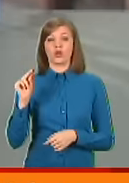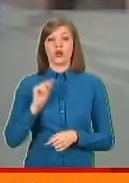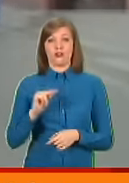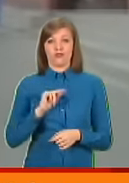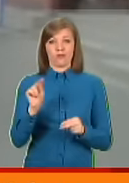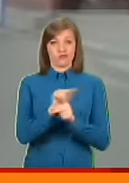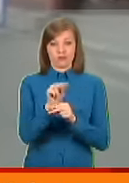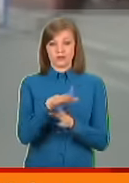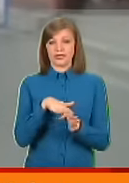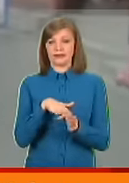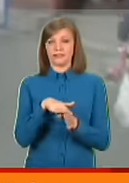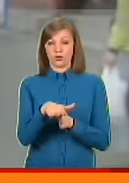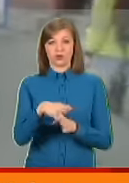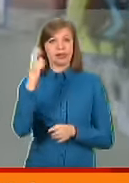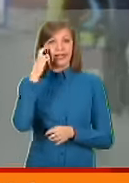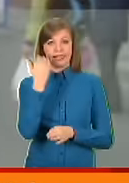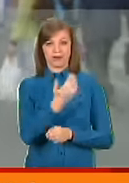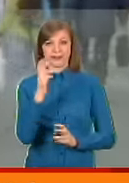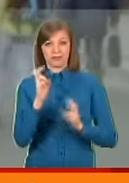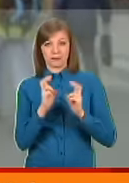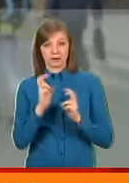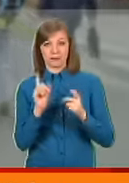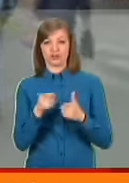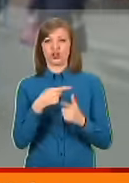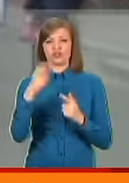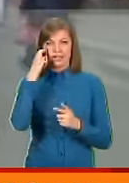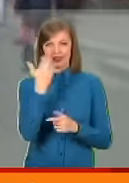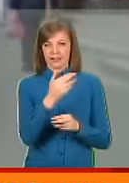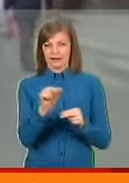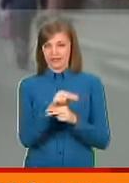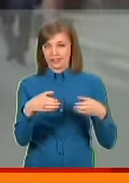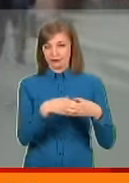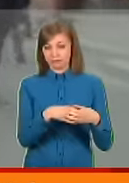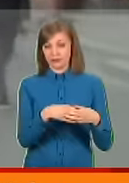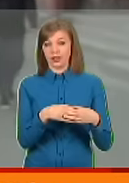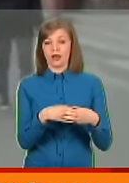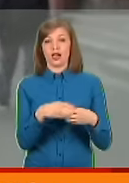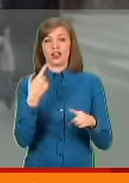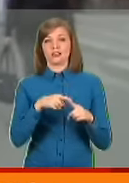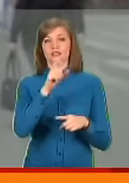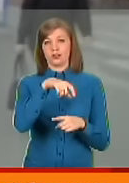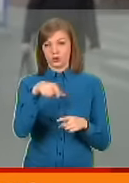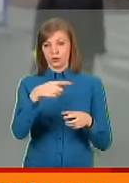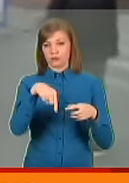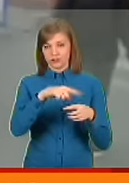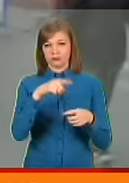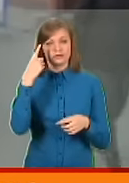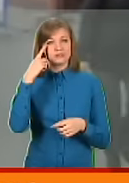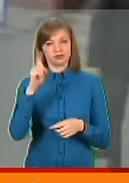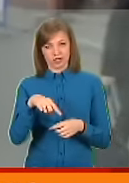роботи виконувало київське підприємство чи київська бригада. От, це люди, які